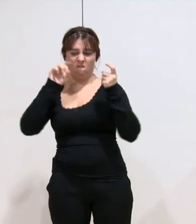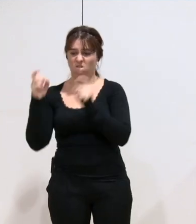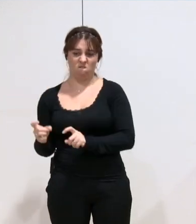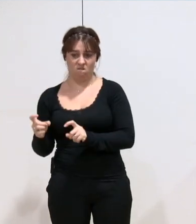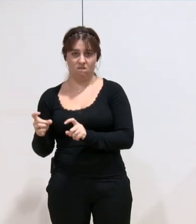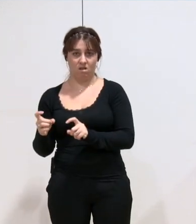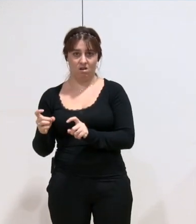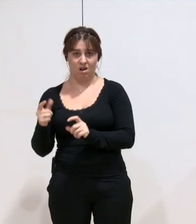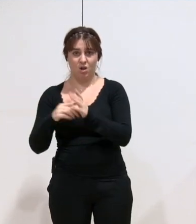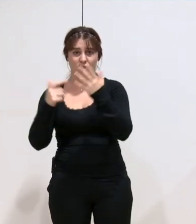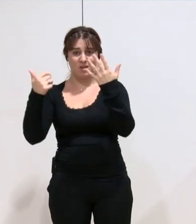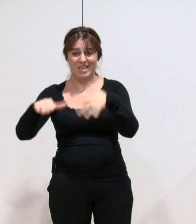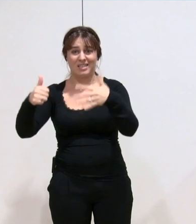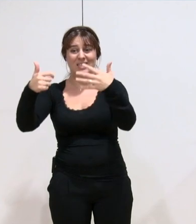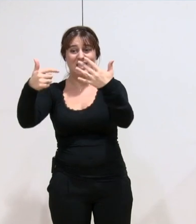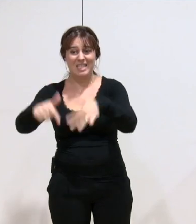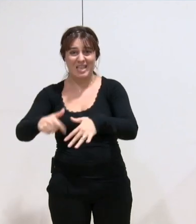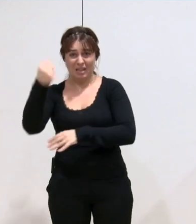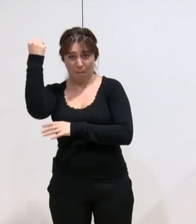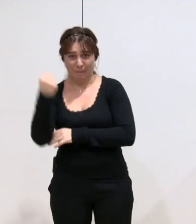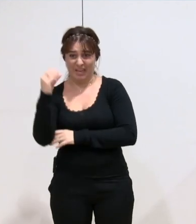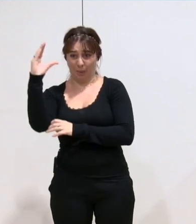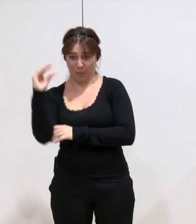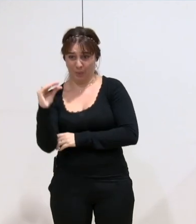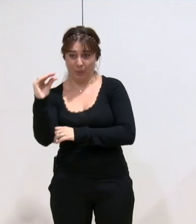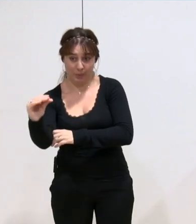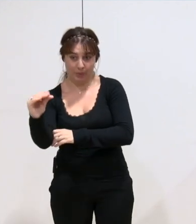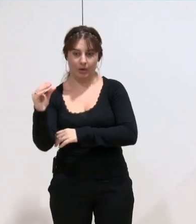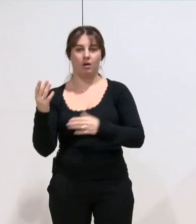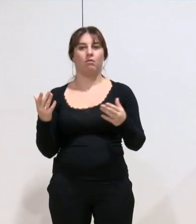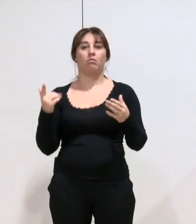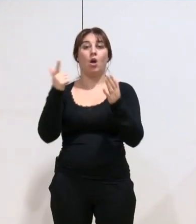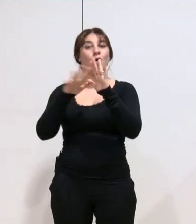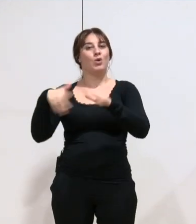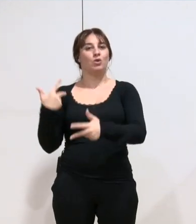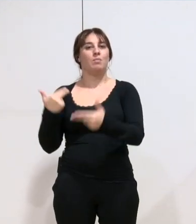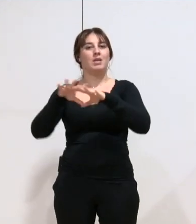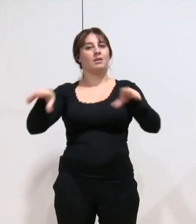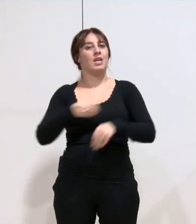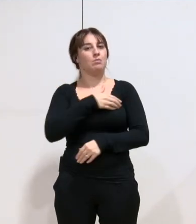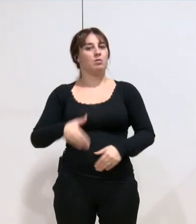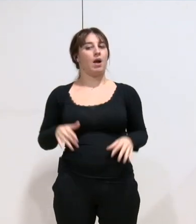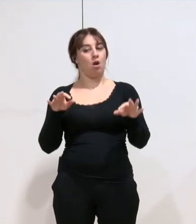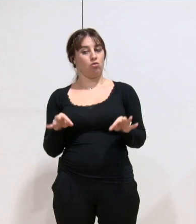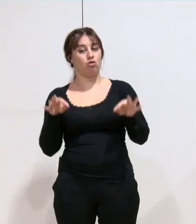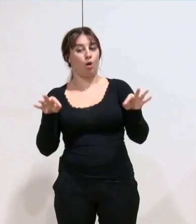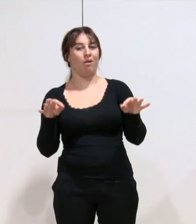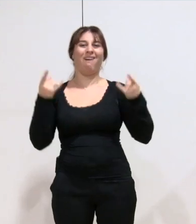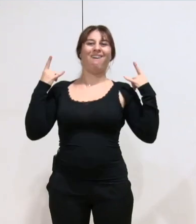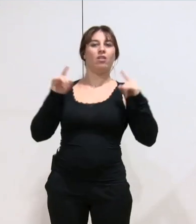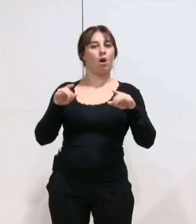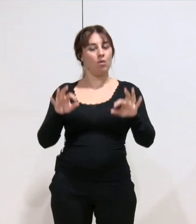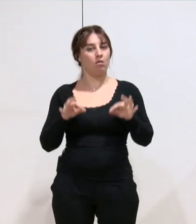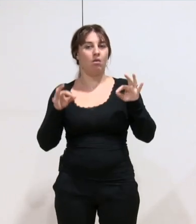sera encore plus en 2016 et en 2017. Et là où, en 2015, la sobriété de l'équipe municipale sur la baisse